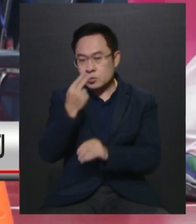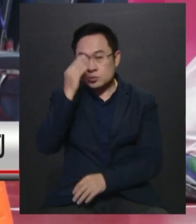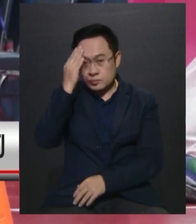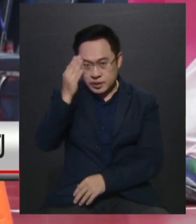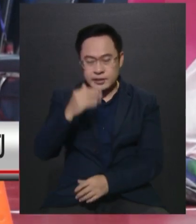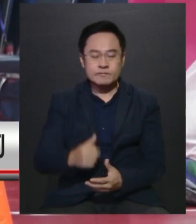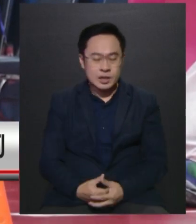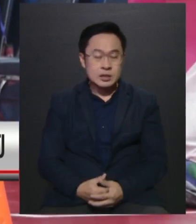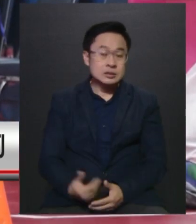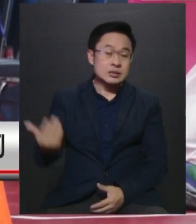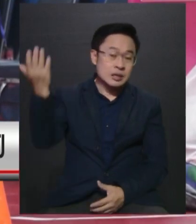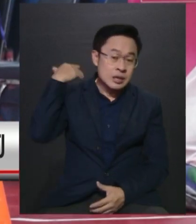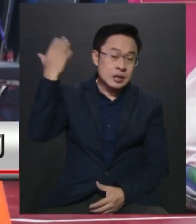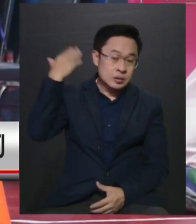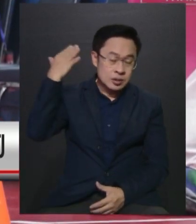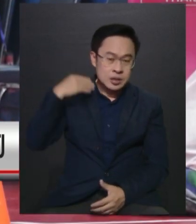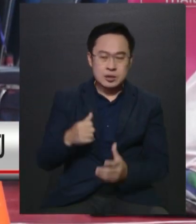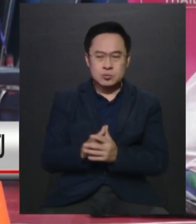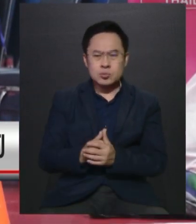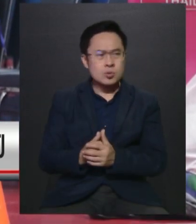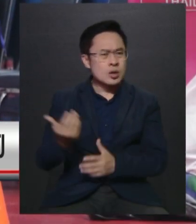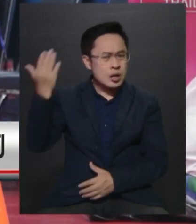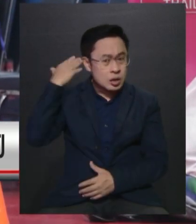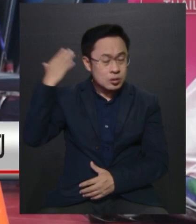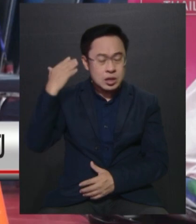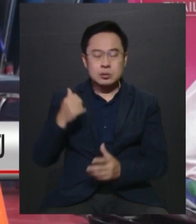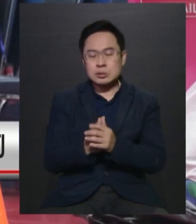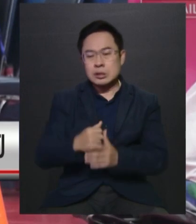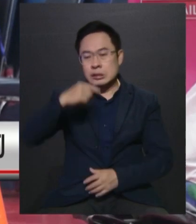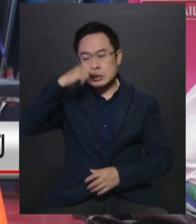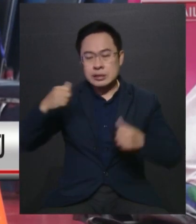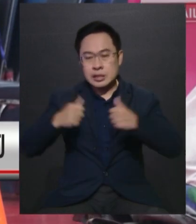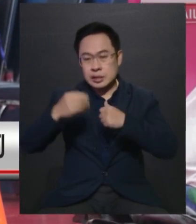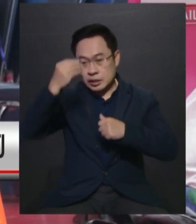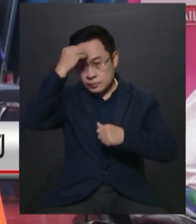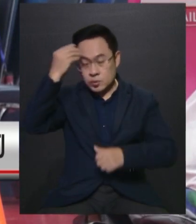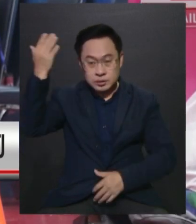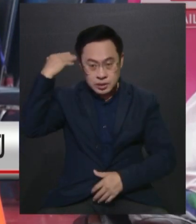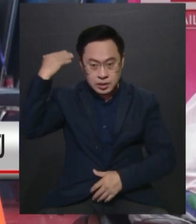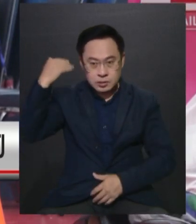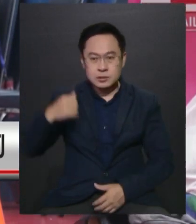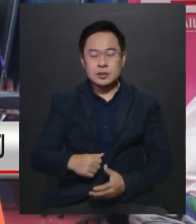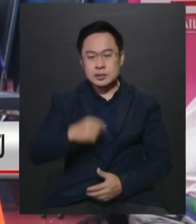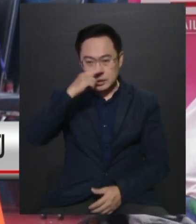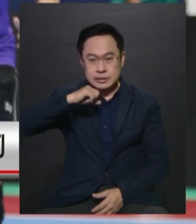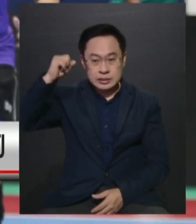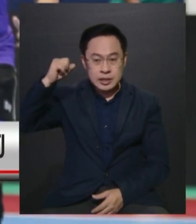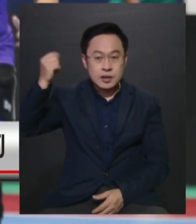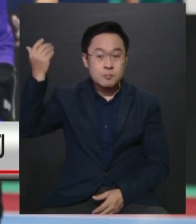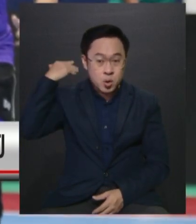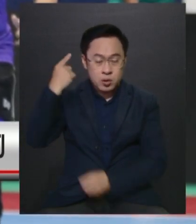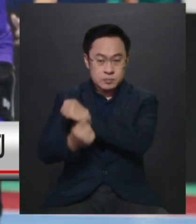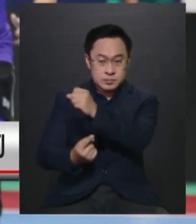กะเมนิสถานนัดชิงชนะเลิศเนี่ยฟุตซอลหญิงทีมชาติไทยของเราก็สามารถเอาชนะทีมชาติญี่ปุ่นมาได้3